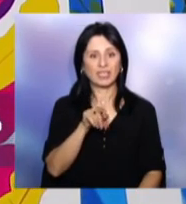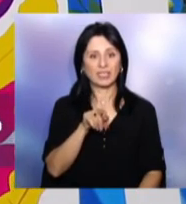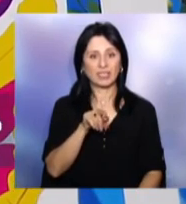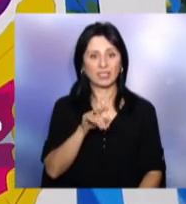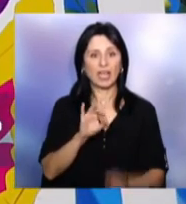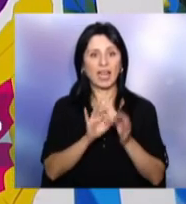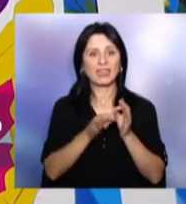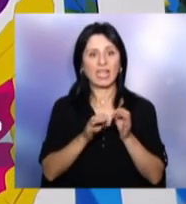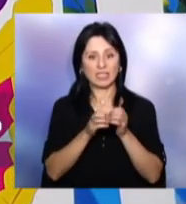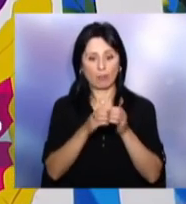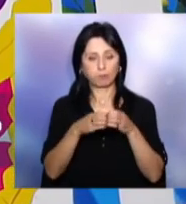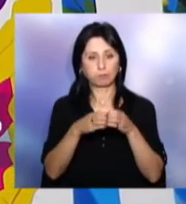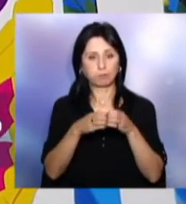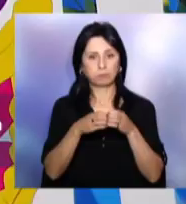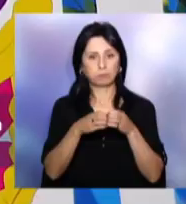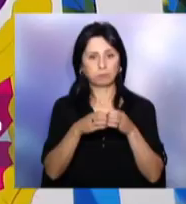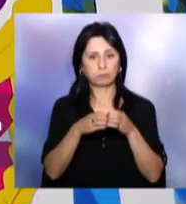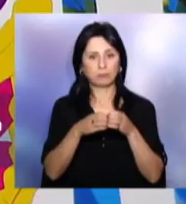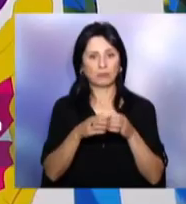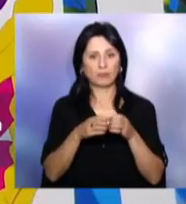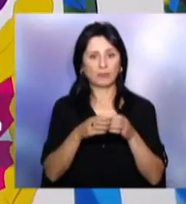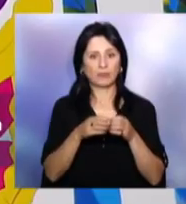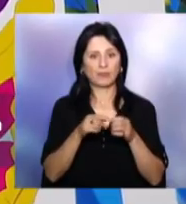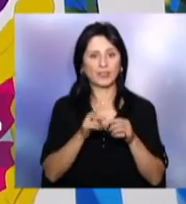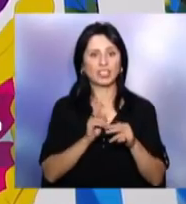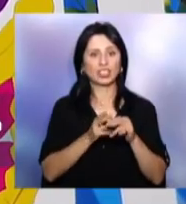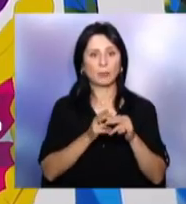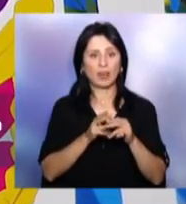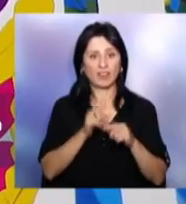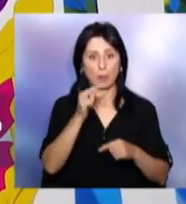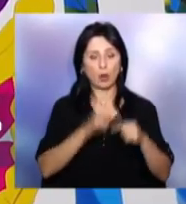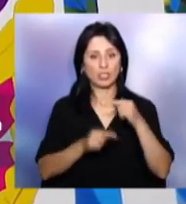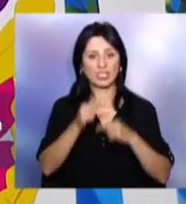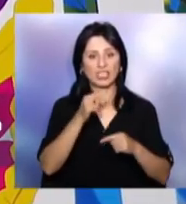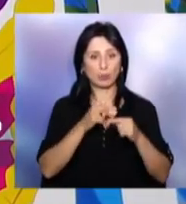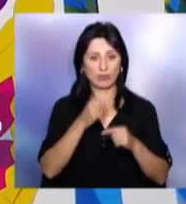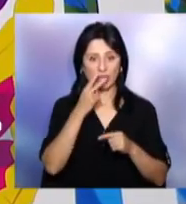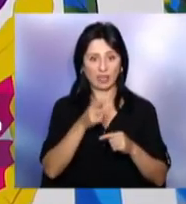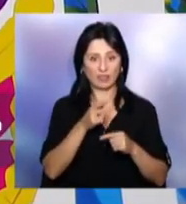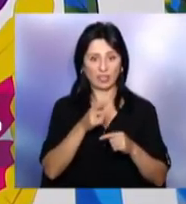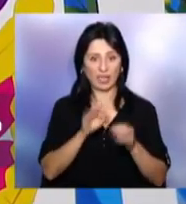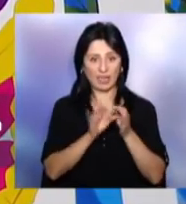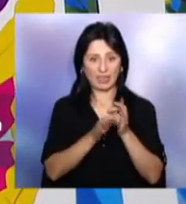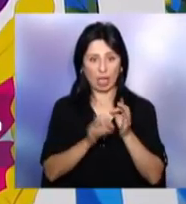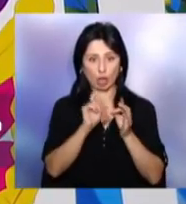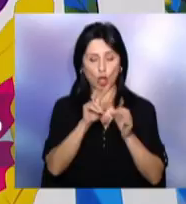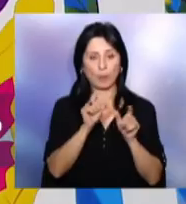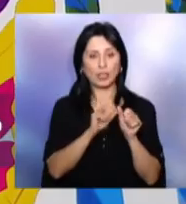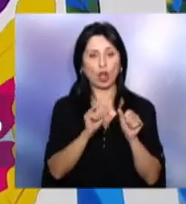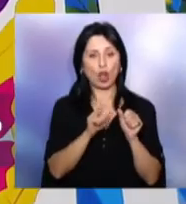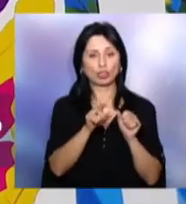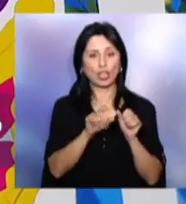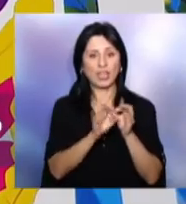გამოშვერილობები ნაწლავში, იქ სადაც არის რისკი, რომ შეფერხდეს მოძრაობა, განსაკუთრებით აი ნახეთ ნაწლავში, 12 გოჯა